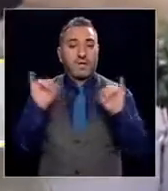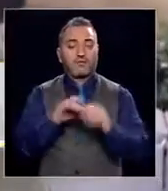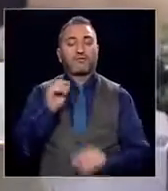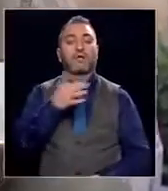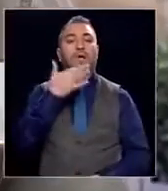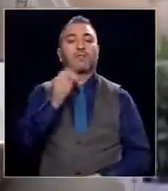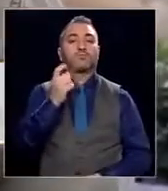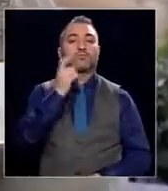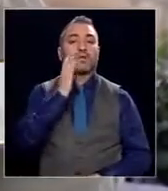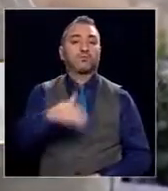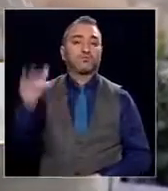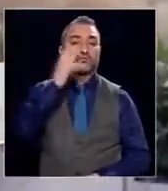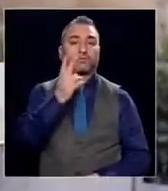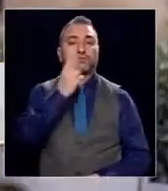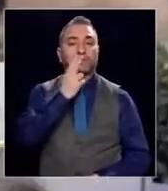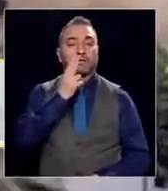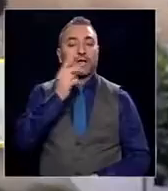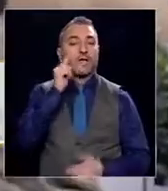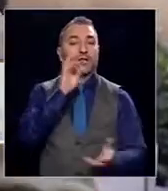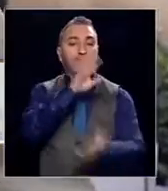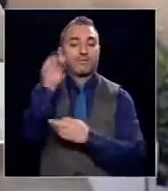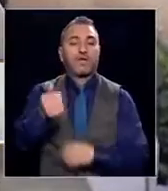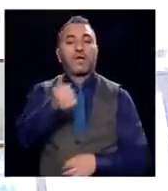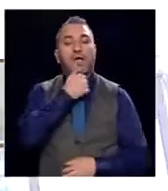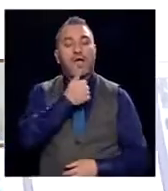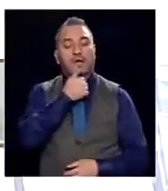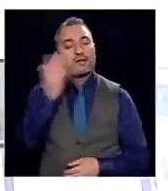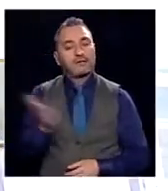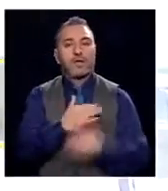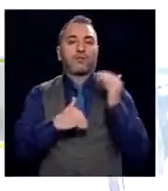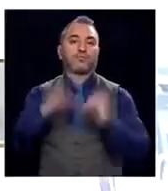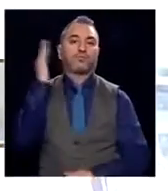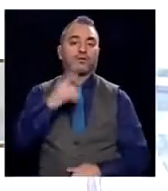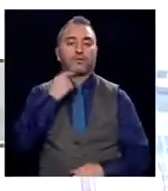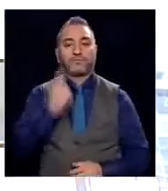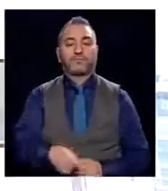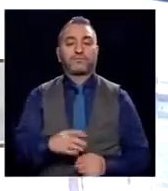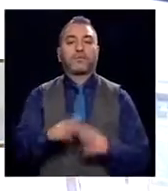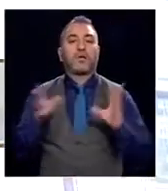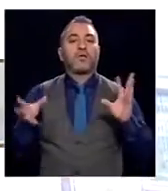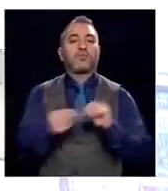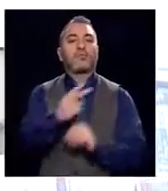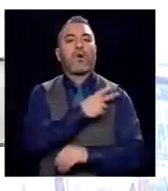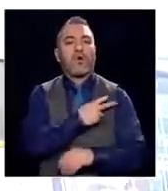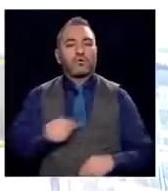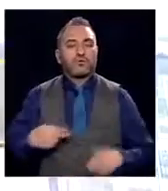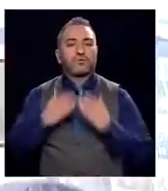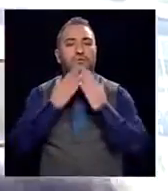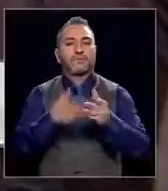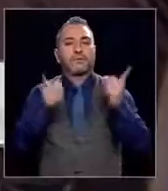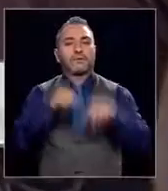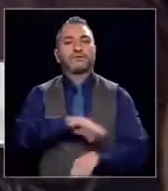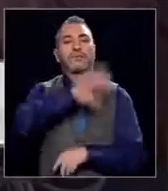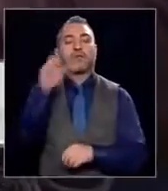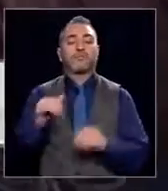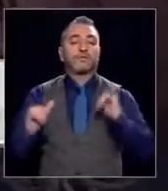yaş üstü. Sigara içen insanlar erkekler kadınlara göre daha yüksek. Özellikle toplu taşıma araçlarında tedirginlik artıyor.